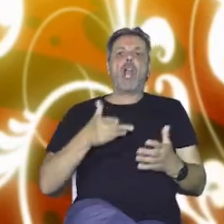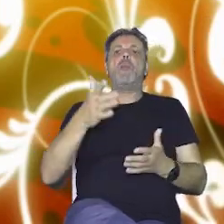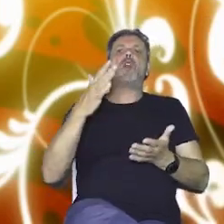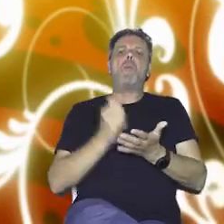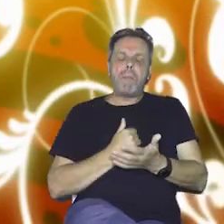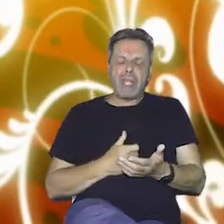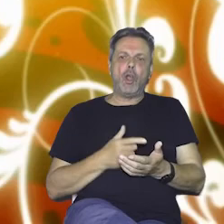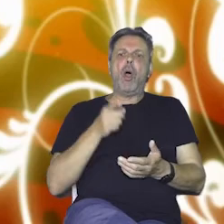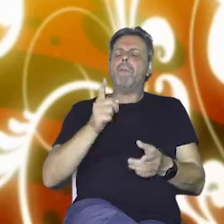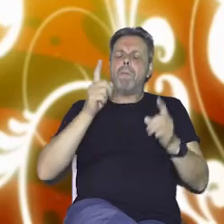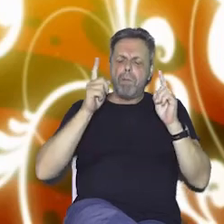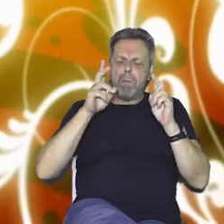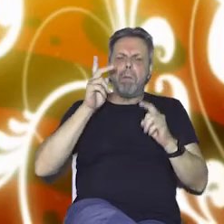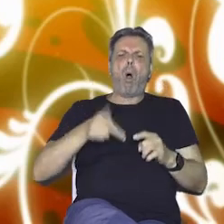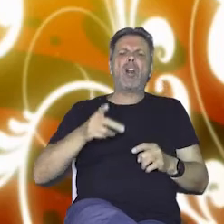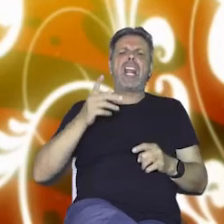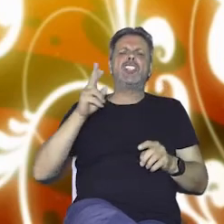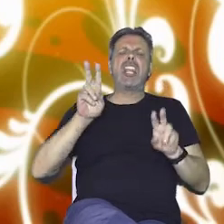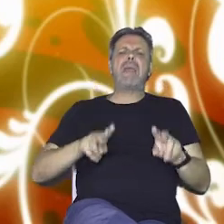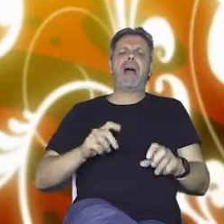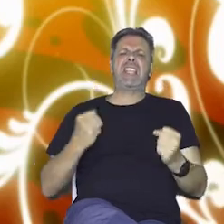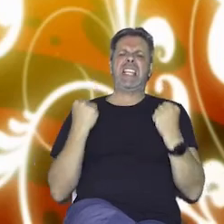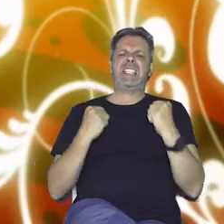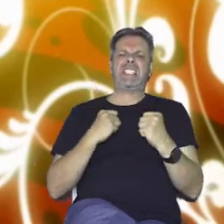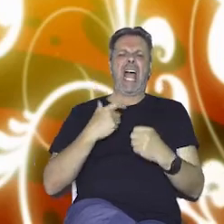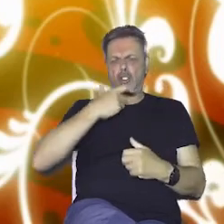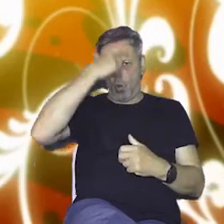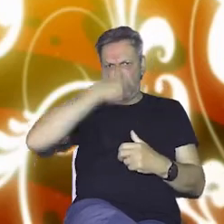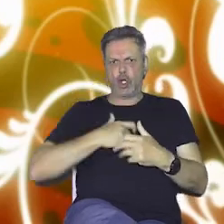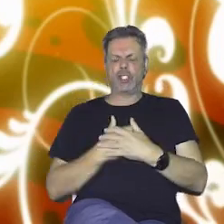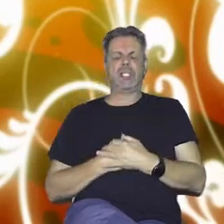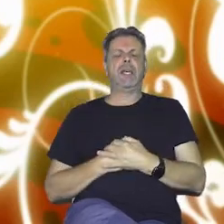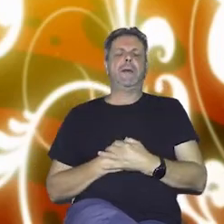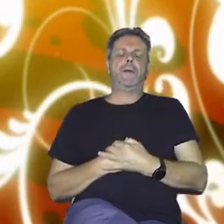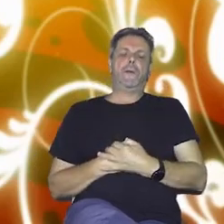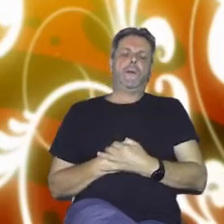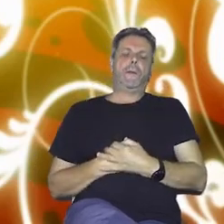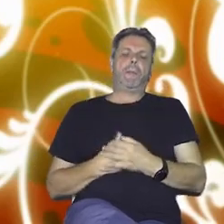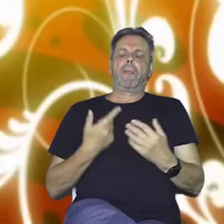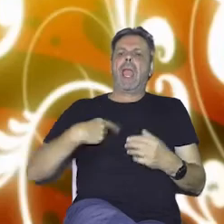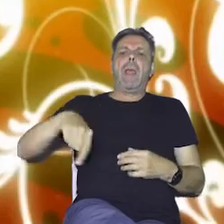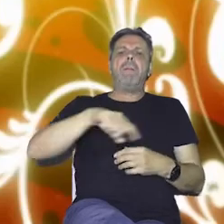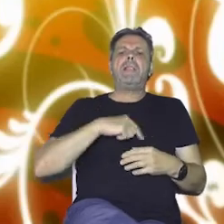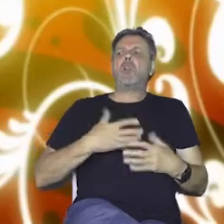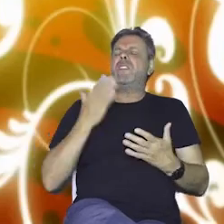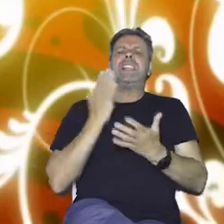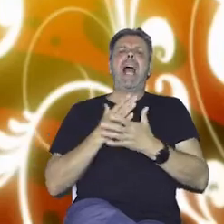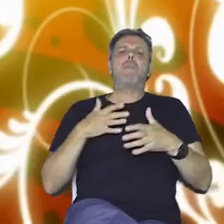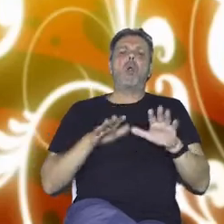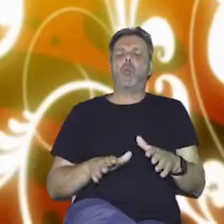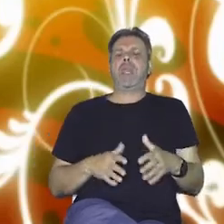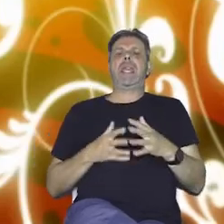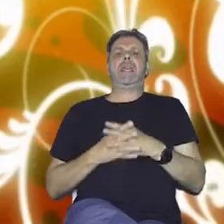snažnu ličnost, sebe unutra snažnog. Jer mi smo svi samo ljudi, neki